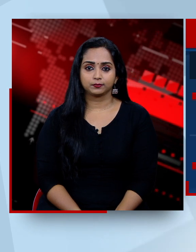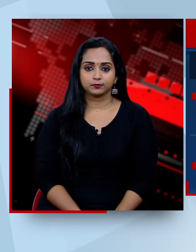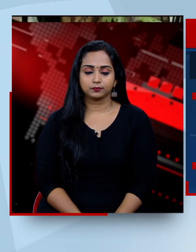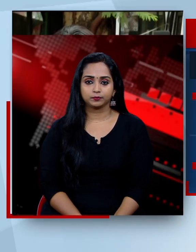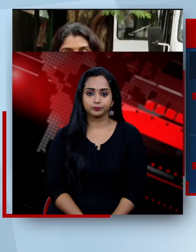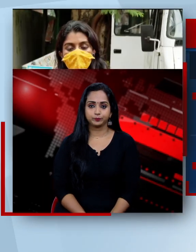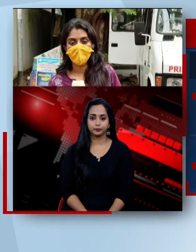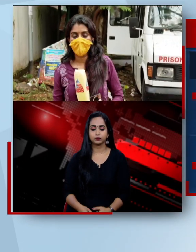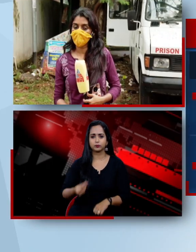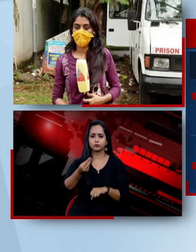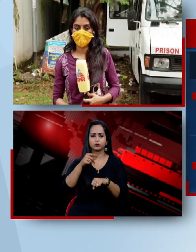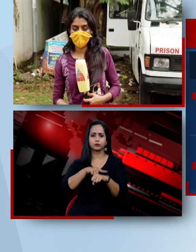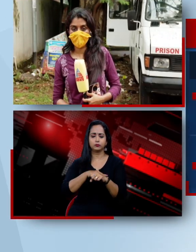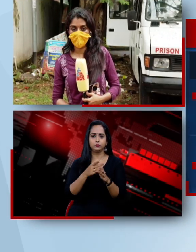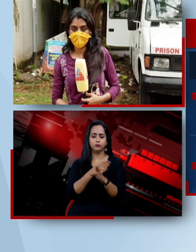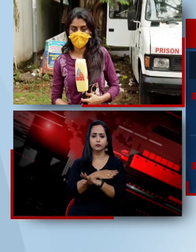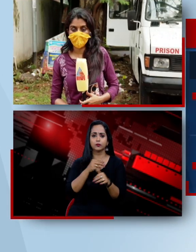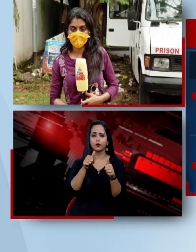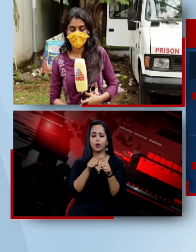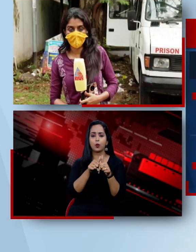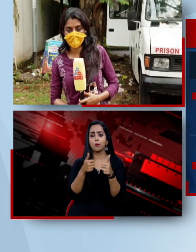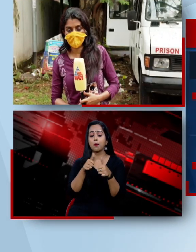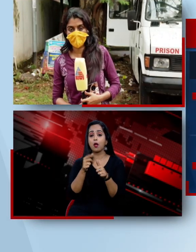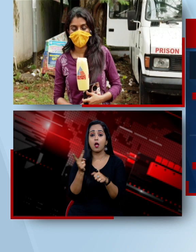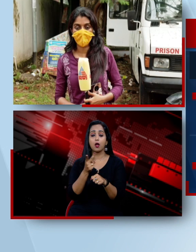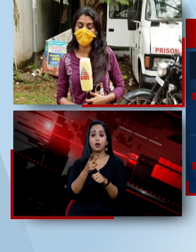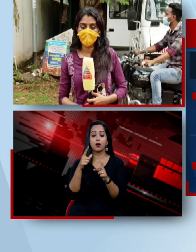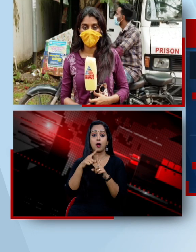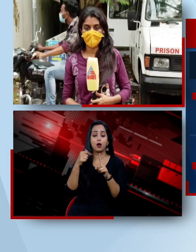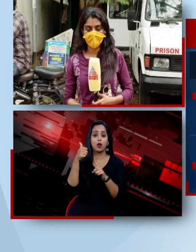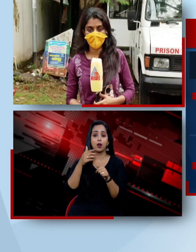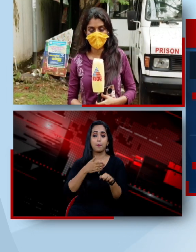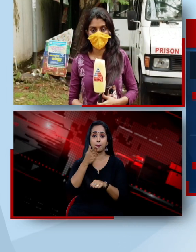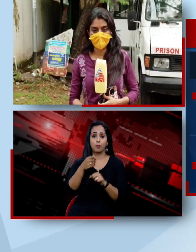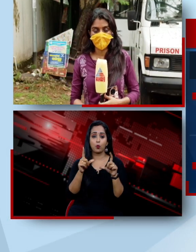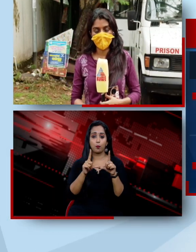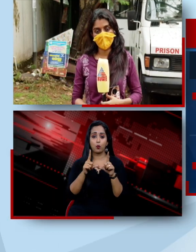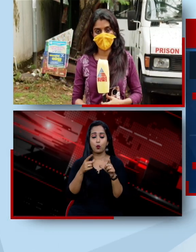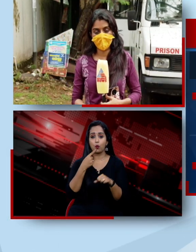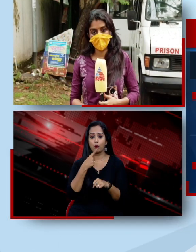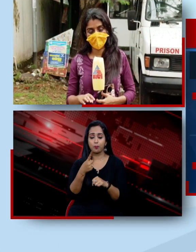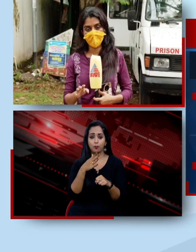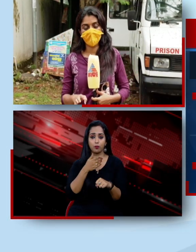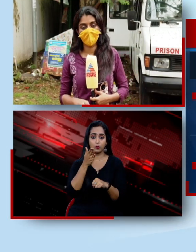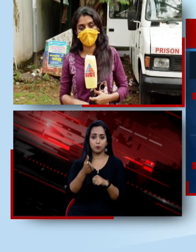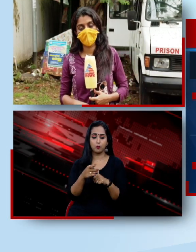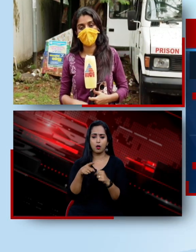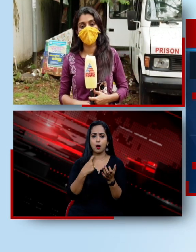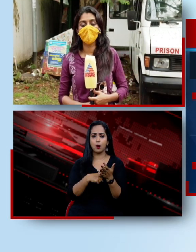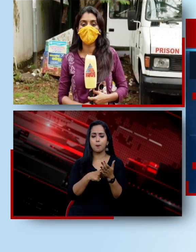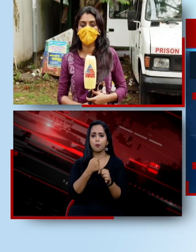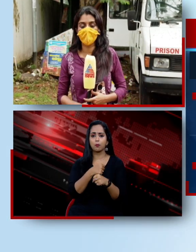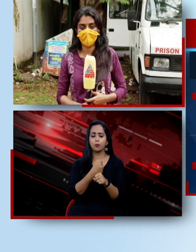ലക്ഷ്മി, അല്പസമയം മുമ്പാണ് അനുപമയും അജിത്തും വനിതാ ശിശു വികസന ഡയറക്ടർക്ക് മുമ്പാകെ മൊഴി നൽകാനായി ഇവിടെ എത്തിച്ചേർന്നത്. ഈ ഘട്ടത്തിൽ, അതായത് റിപ്പോർട്ട് തയ്യാറാക്കുന്നതിൽ